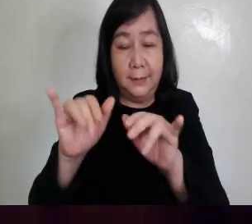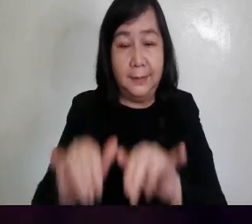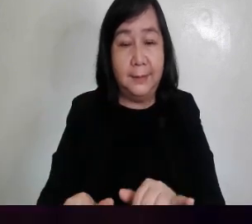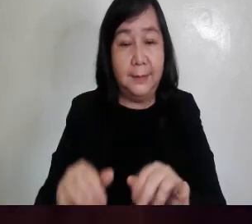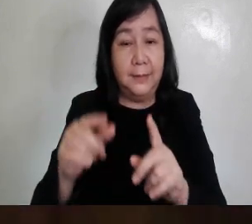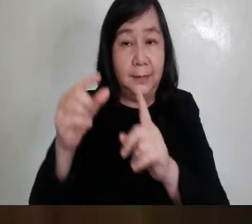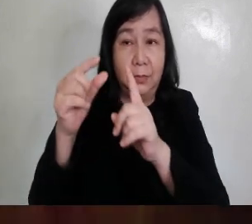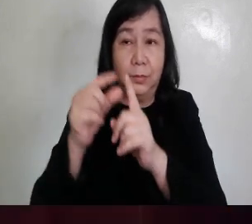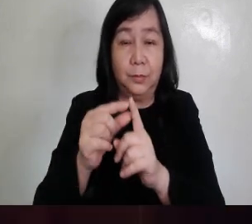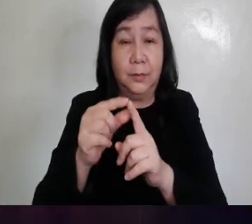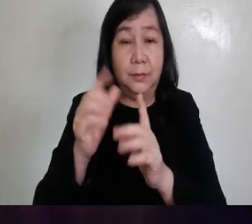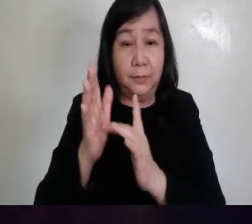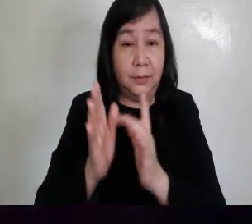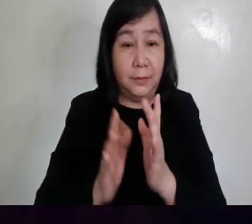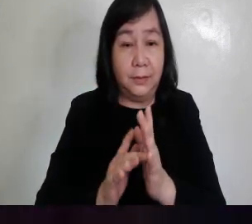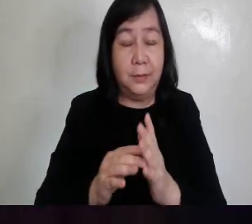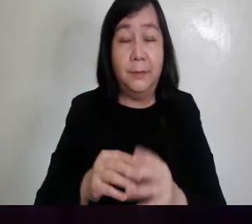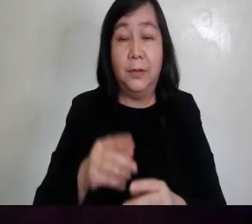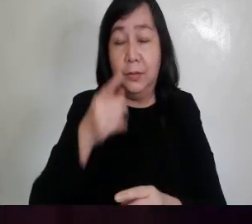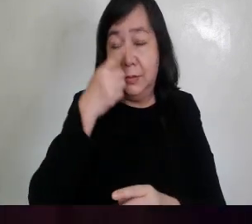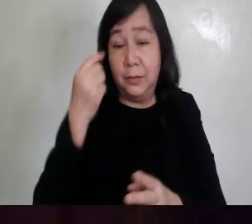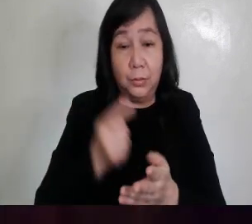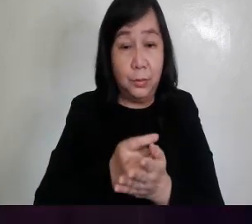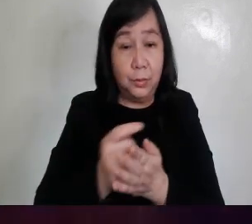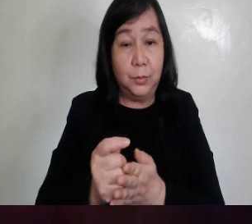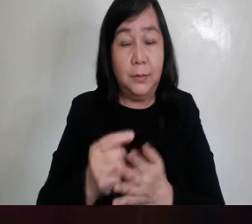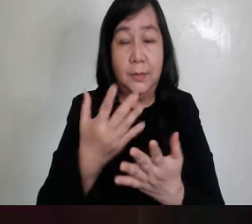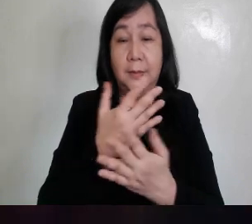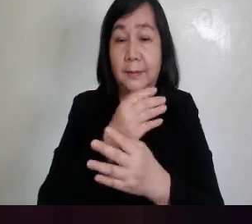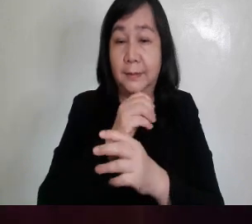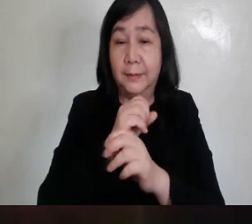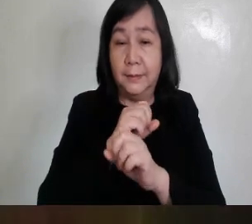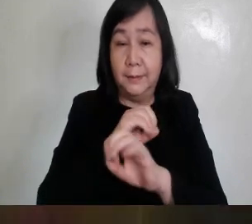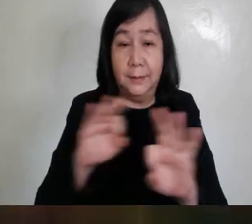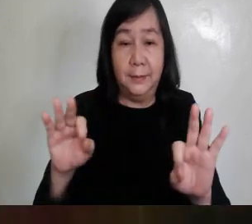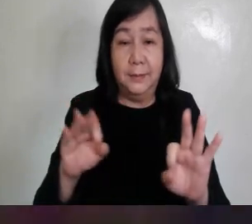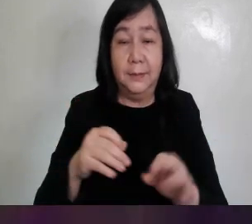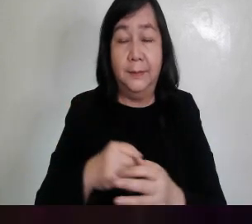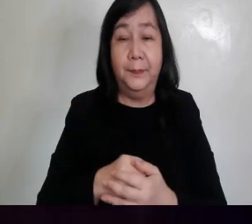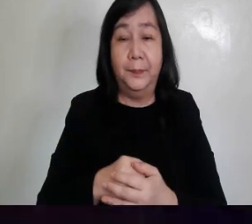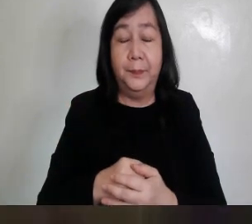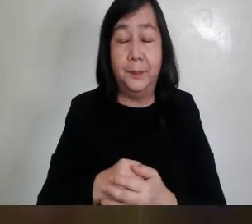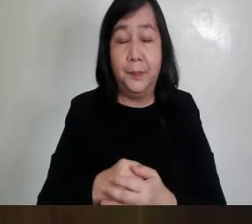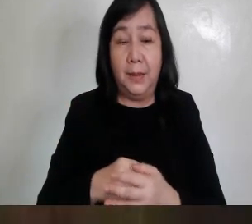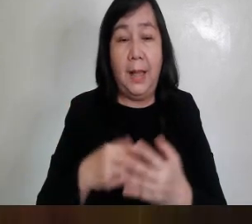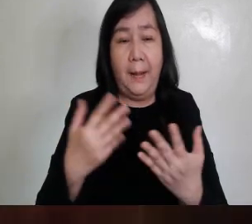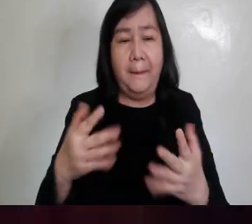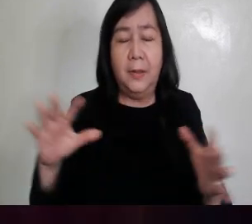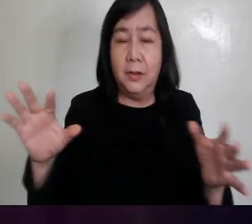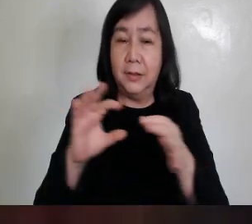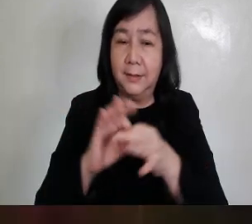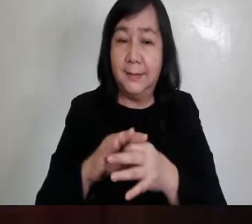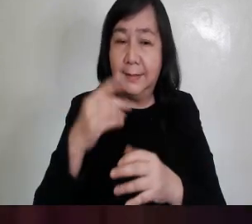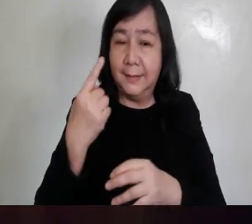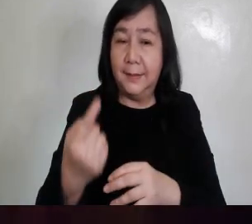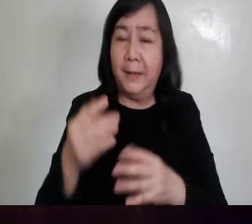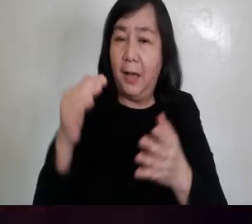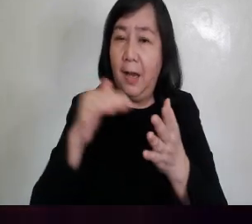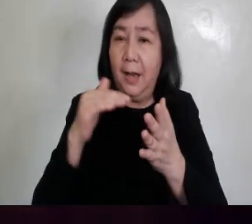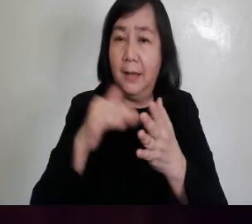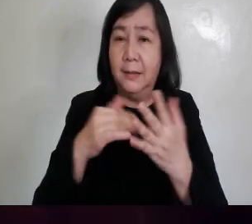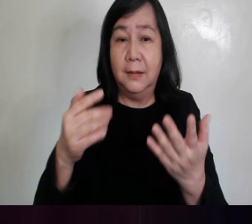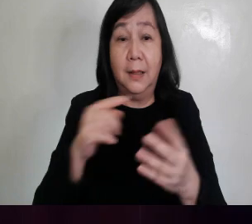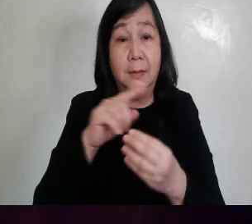salita, sapagkat ang katotohanan ang magpapalaya sa inyo. Wika niya. Ito ay may kaugnayan sa isang